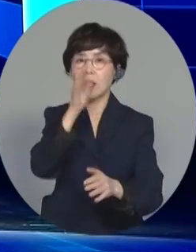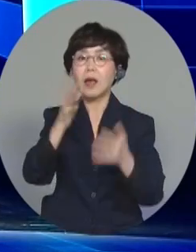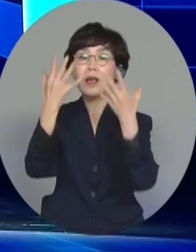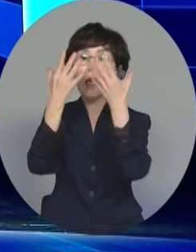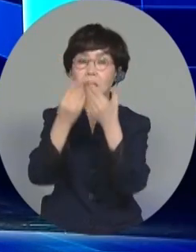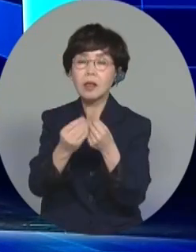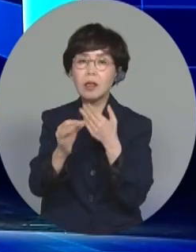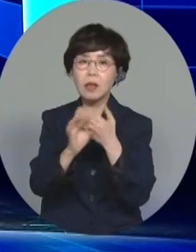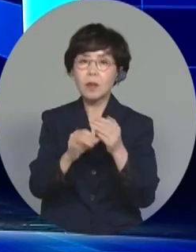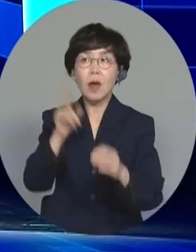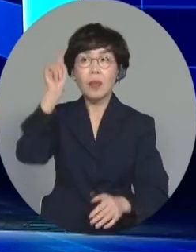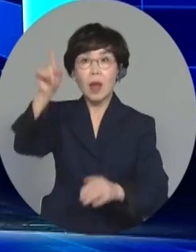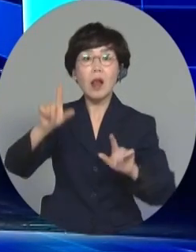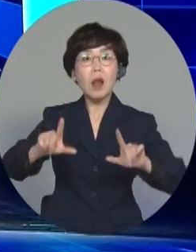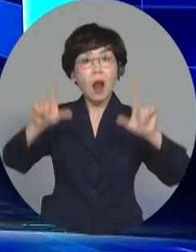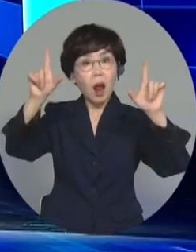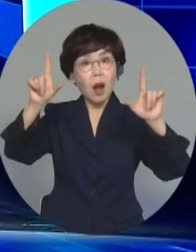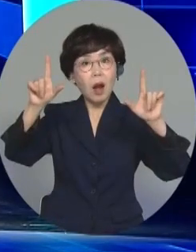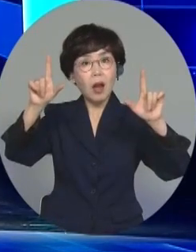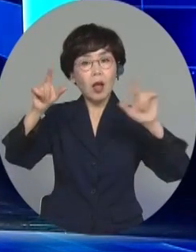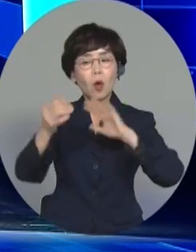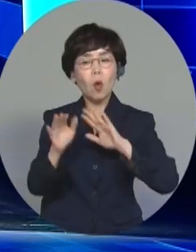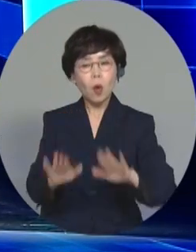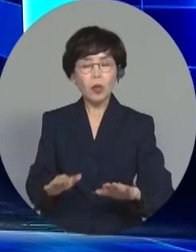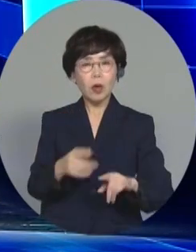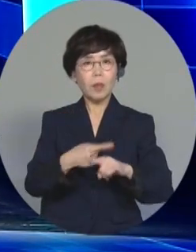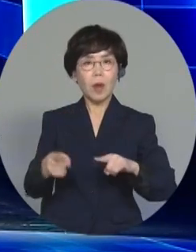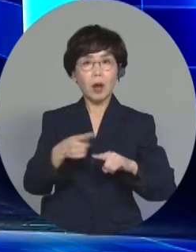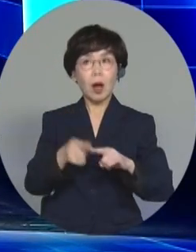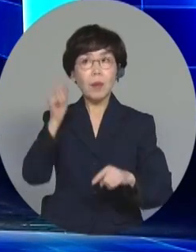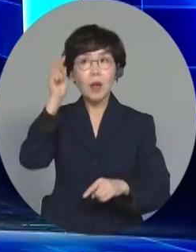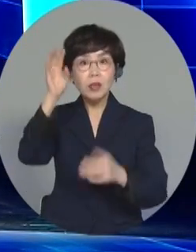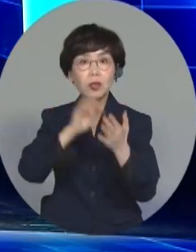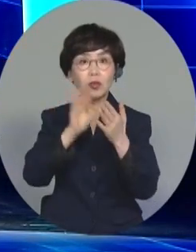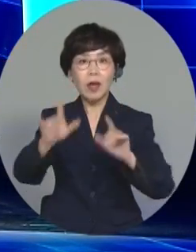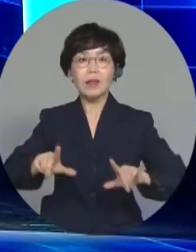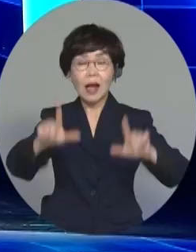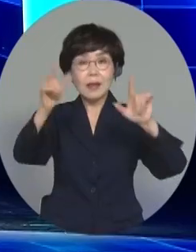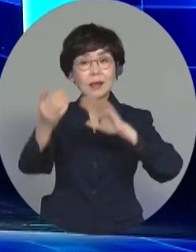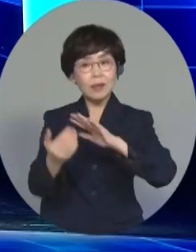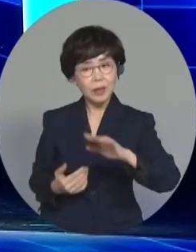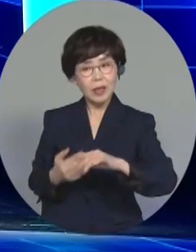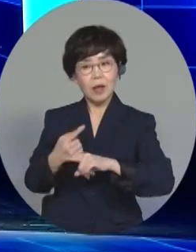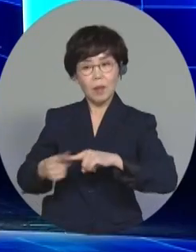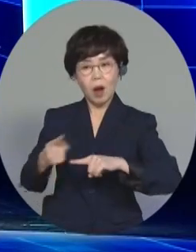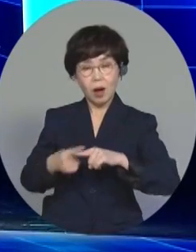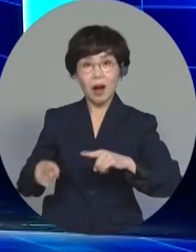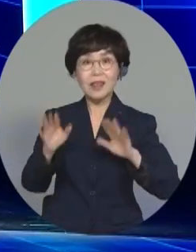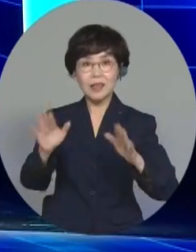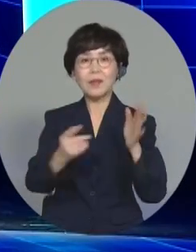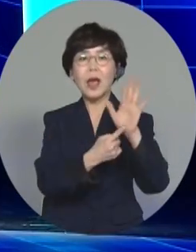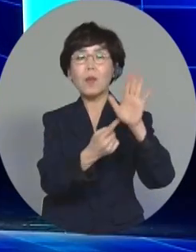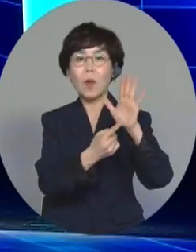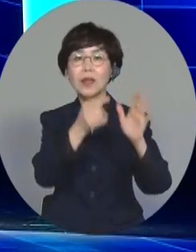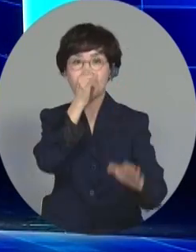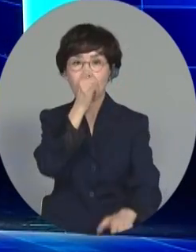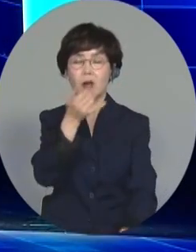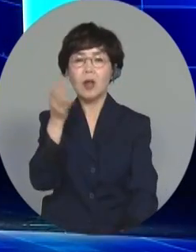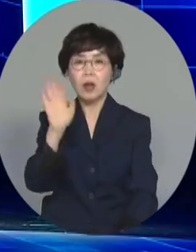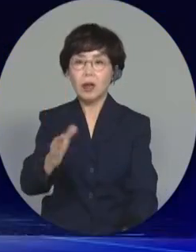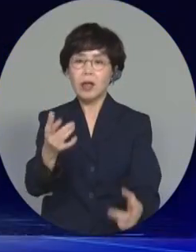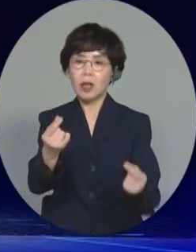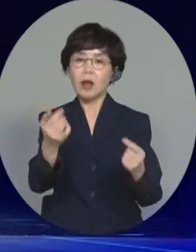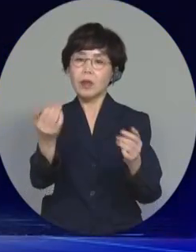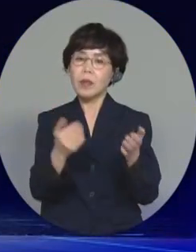들어서 내일의 날씨 예측 또는 며칠 후의 날씨 예측 같은 것도 저희가 지금 하고 있습니다. 그런데